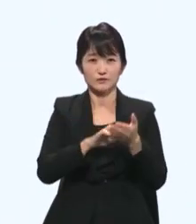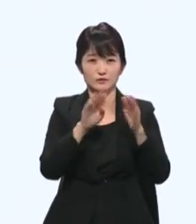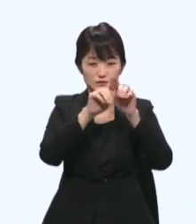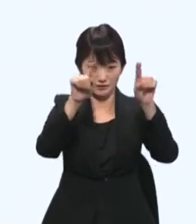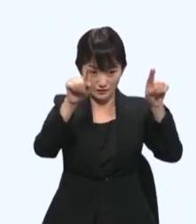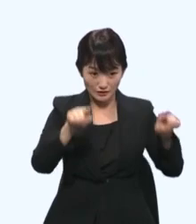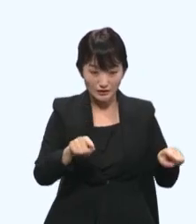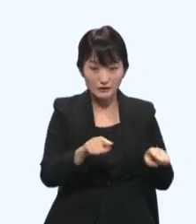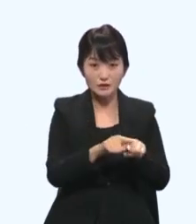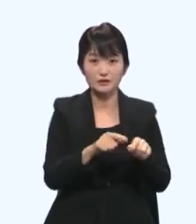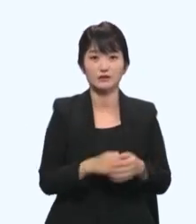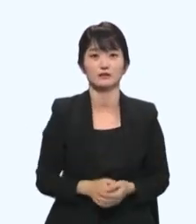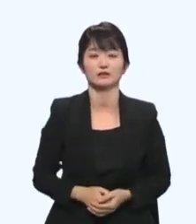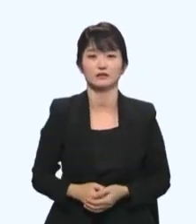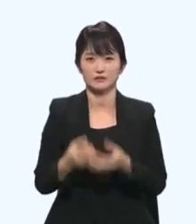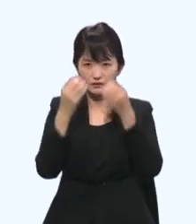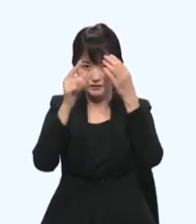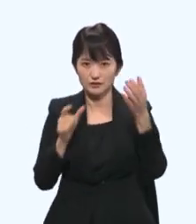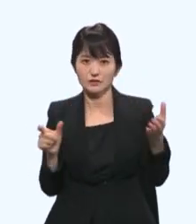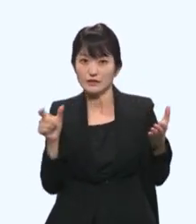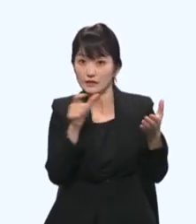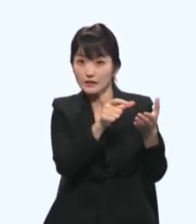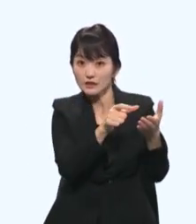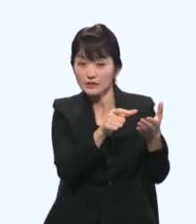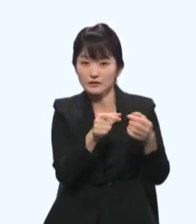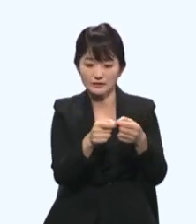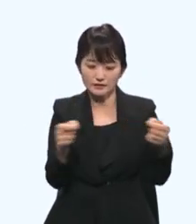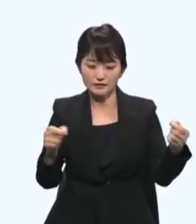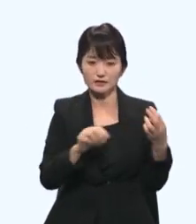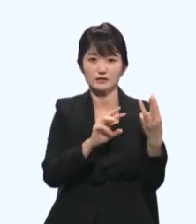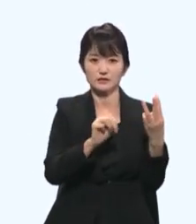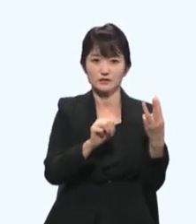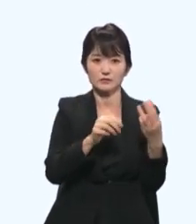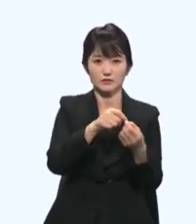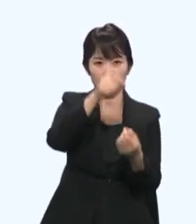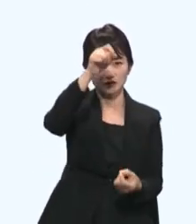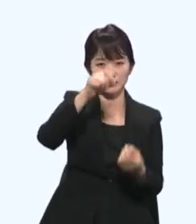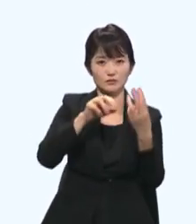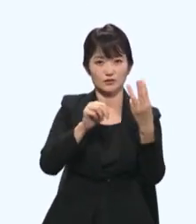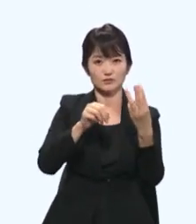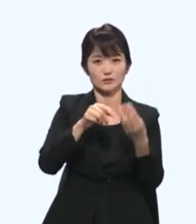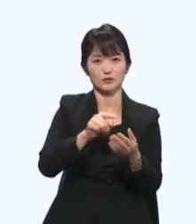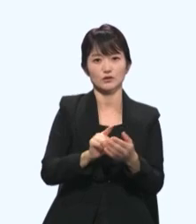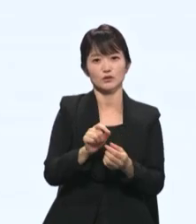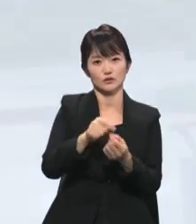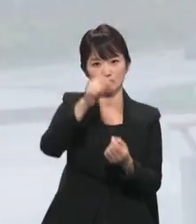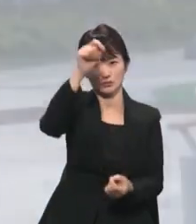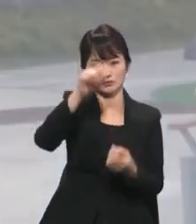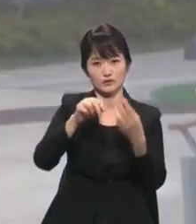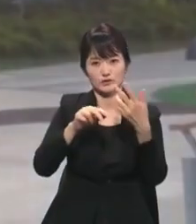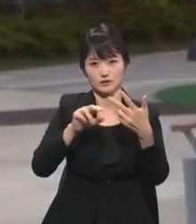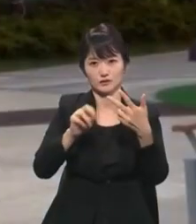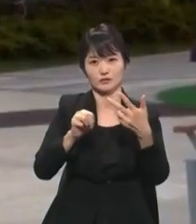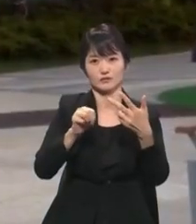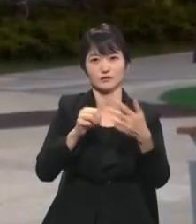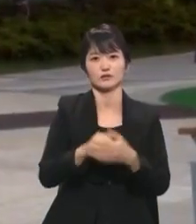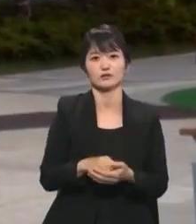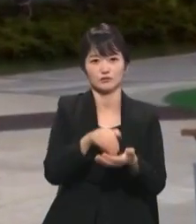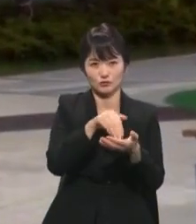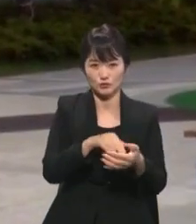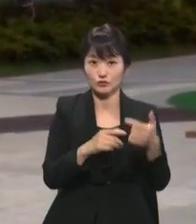과거형이죠 기네스북에 등재하겠다고 가로산미터 세로 3M 높이 7m 무게 6톤의 이르는 우체통을